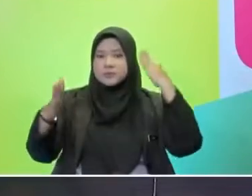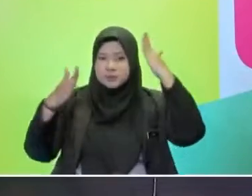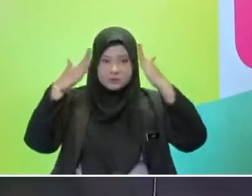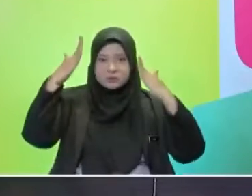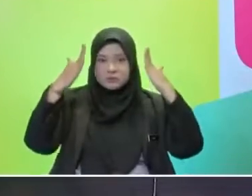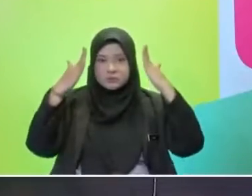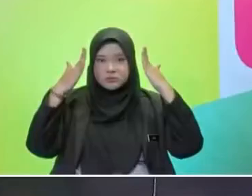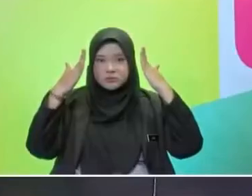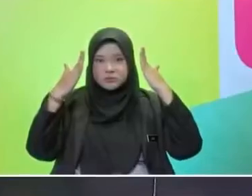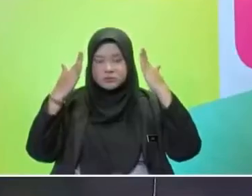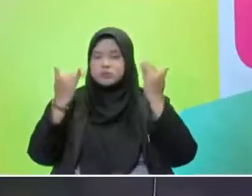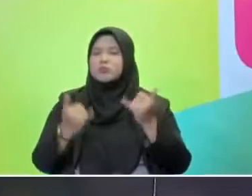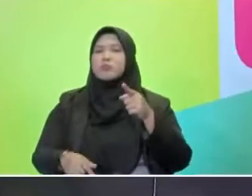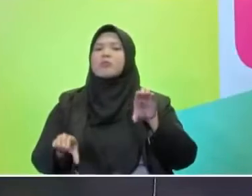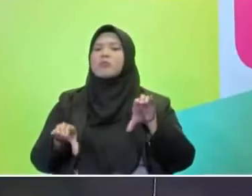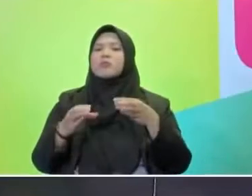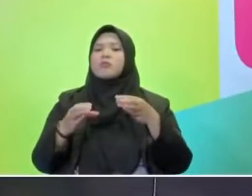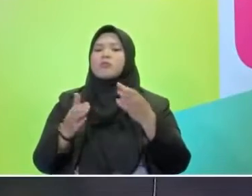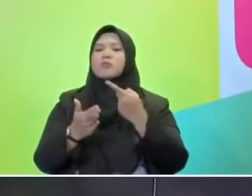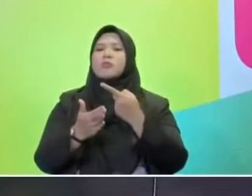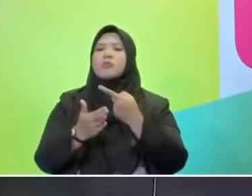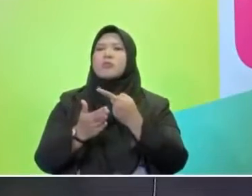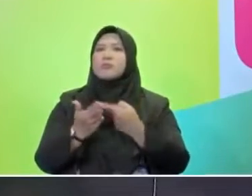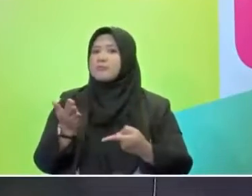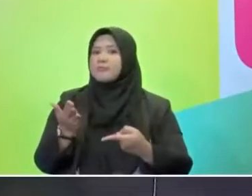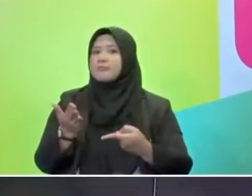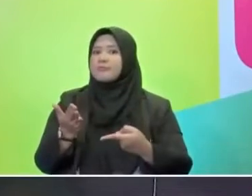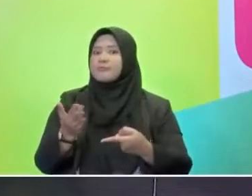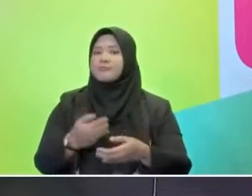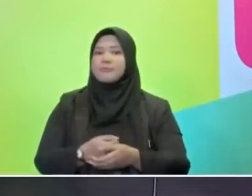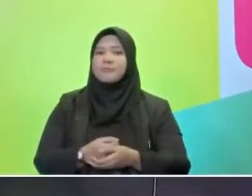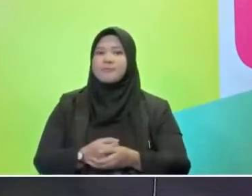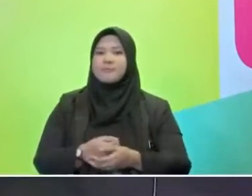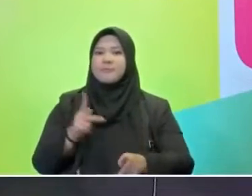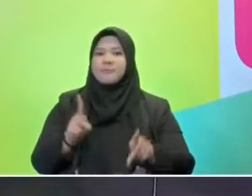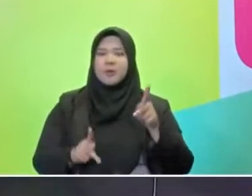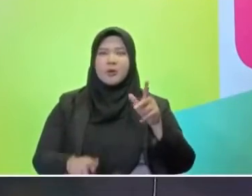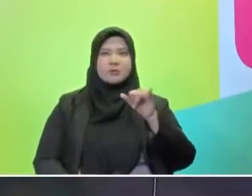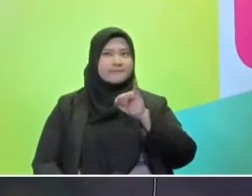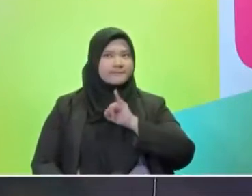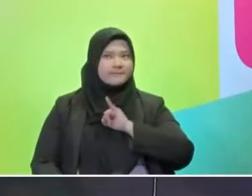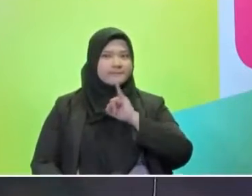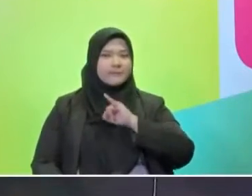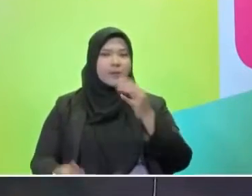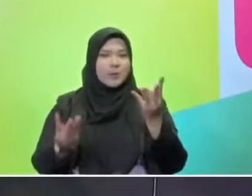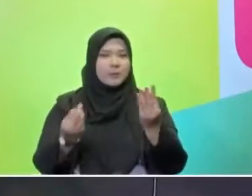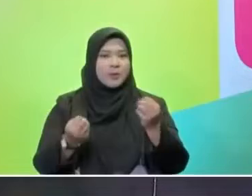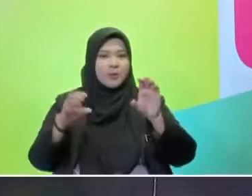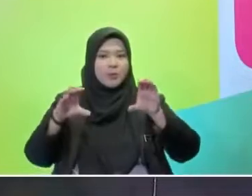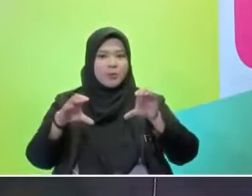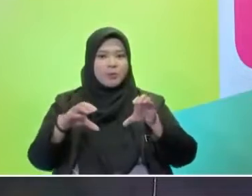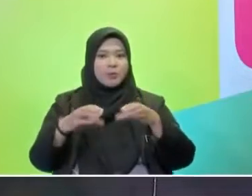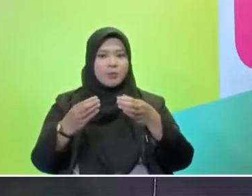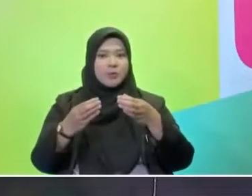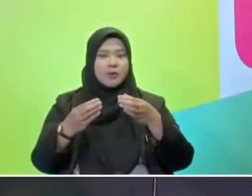Nisa? Kalau banyak makanan, ada ketupat, ada duit raya, mestilah hari raya Aidilfitri kan cikgu?